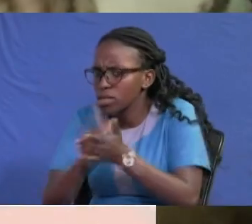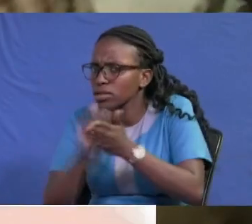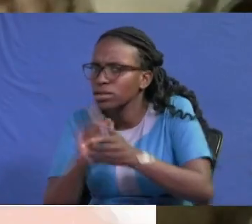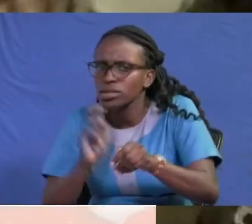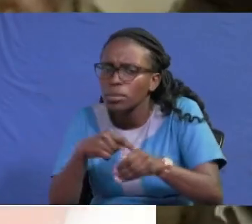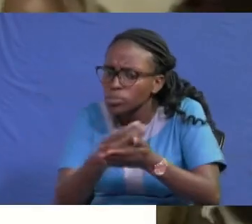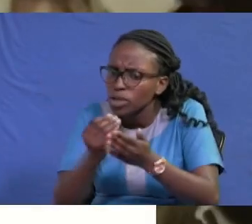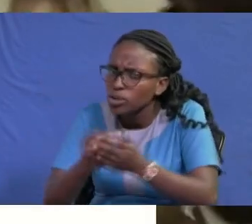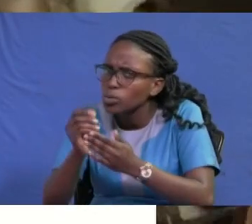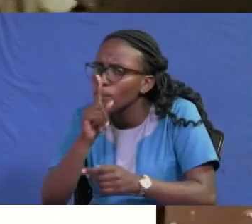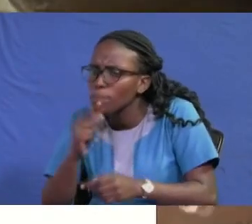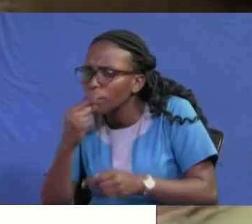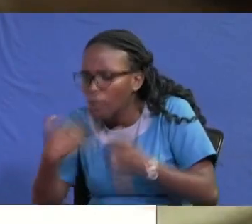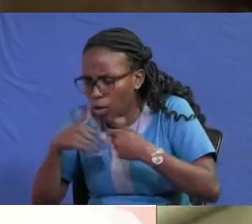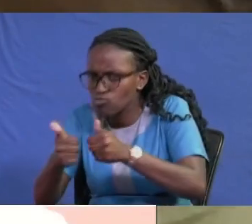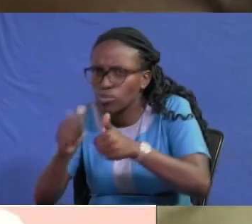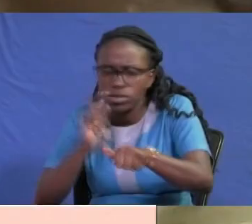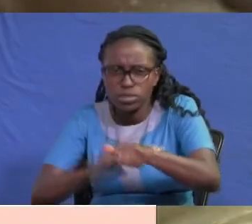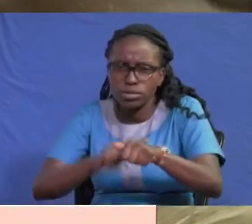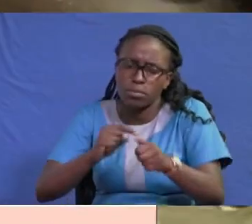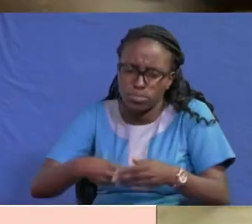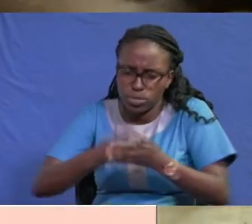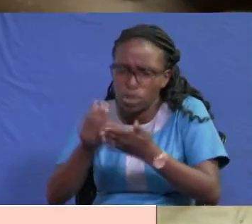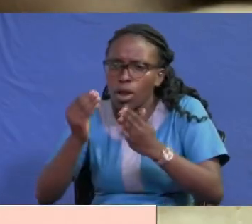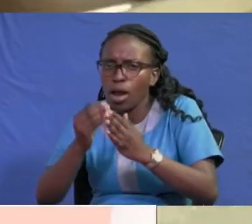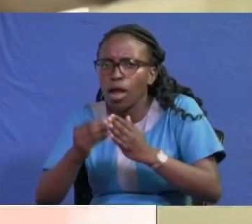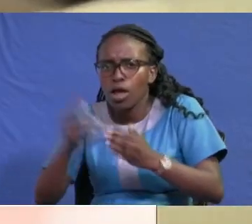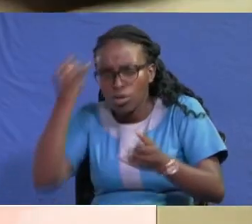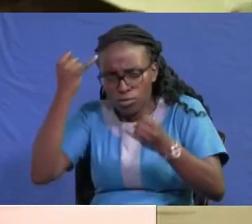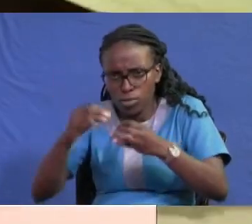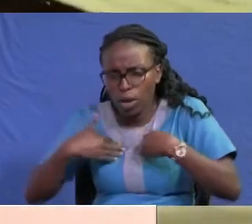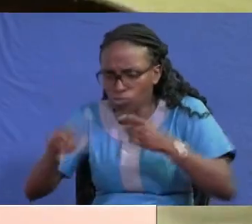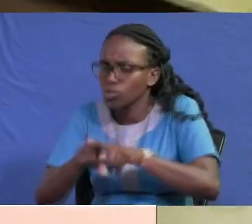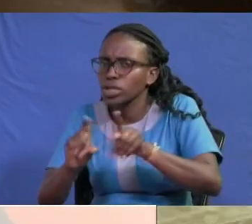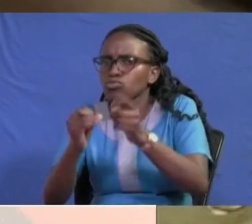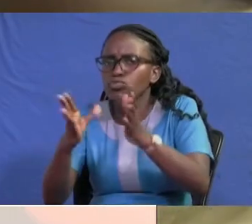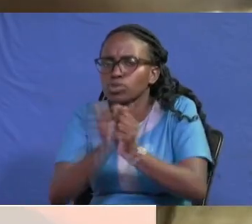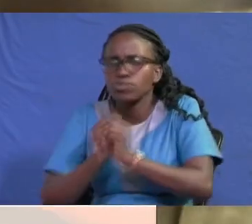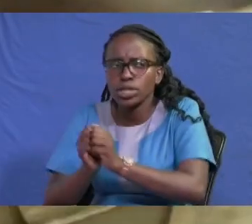siri kwa wateja wasio na habari kutoka maeneo ya Nyahururu na viunga vyake.